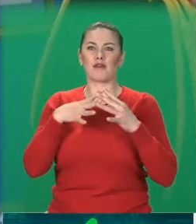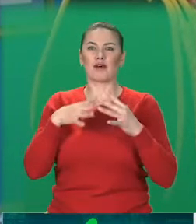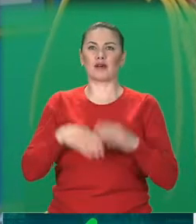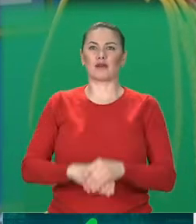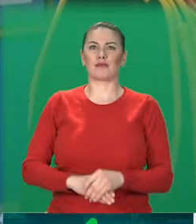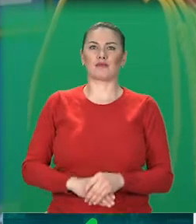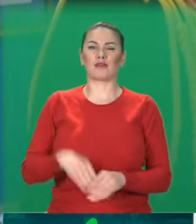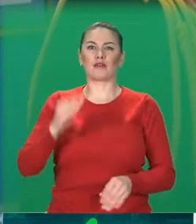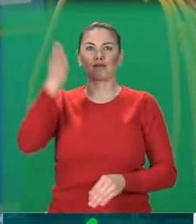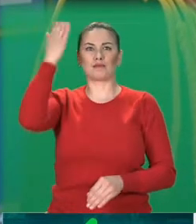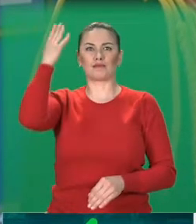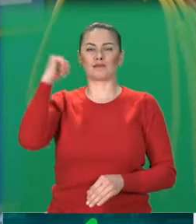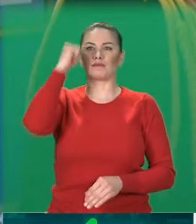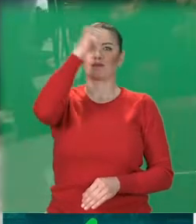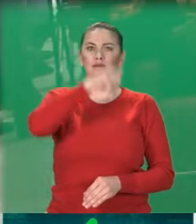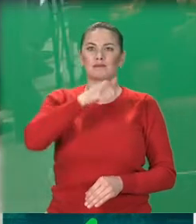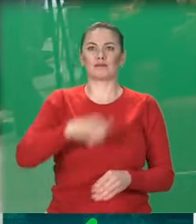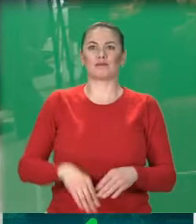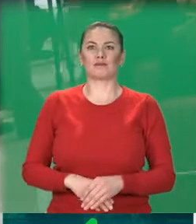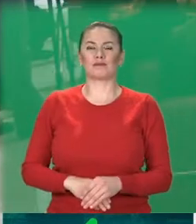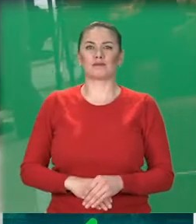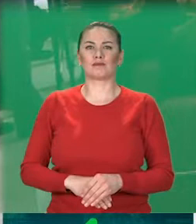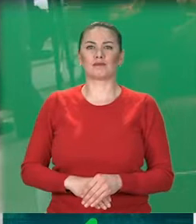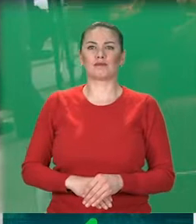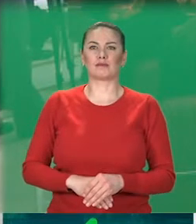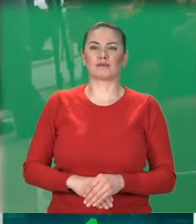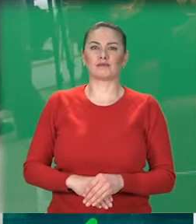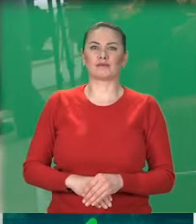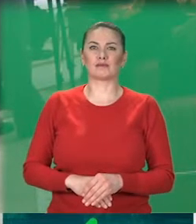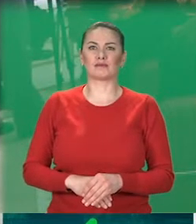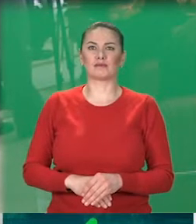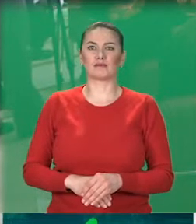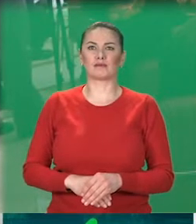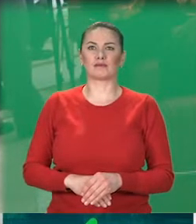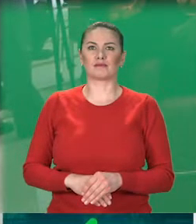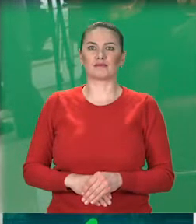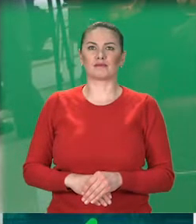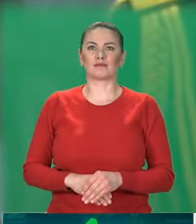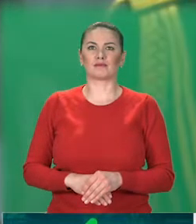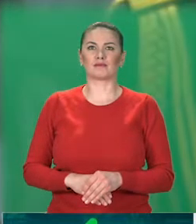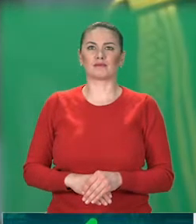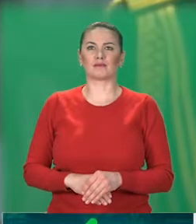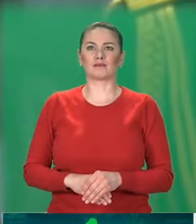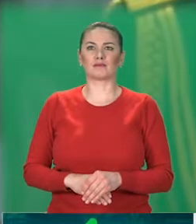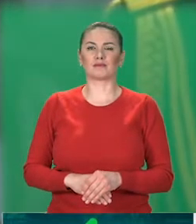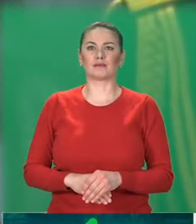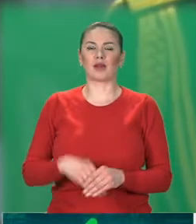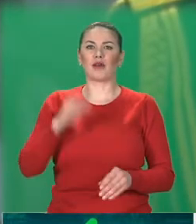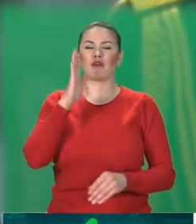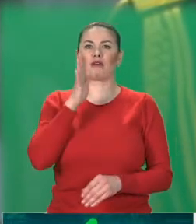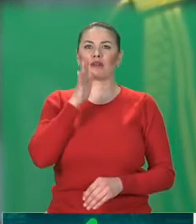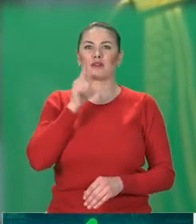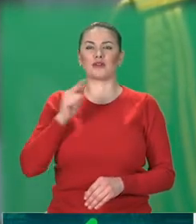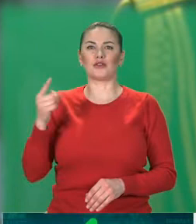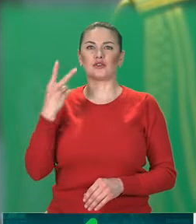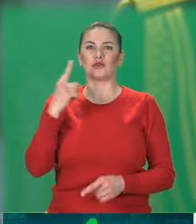продвигается сразу в двух направлениях. К нам она пришла с северных широт. Островной регион, в свою очередь, передаст главный символ Победы другим городам Дальнего Востока. В